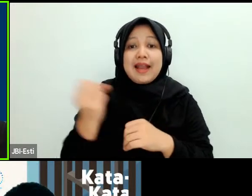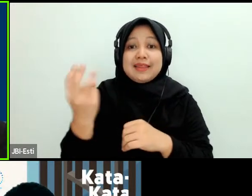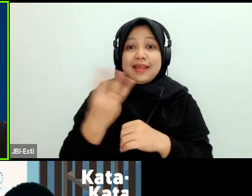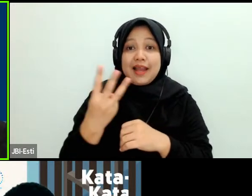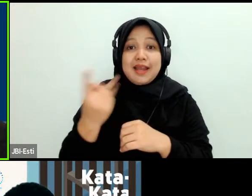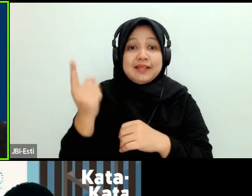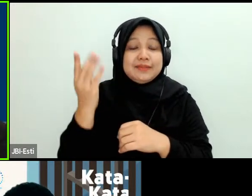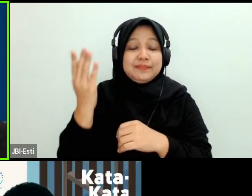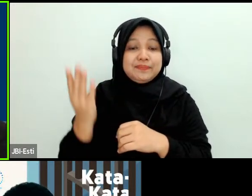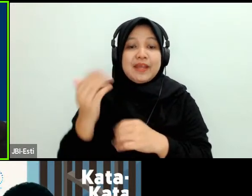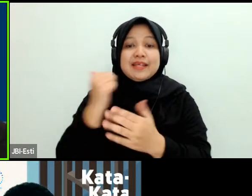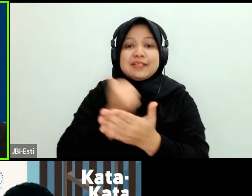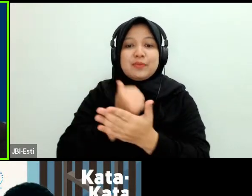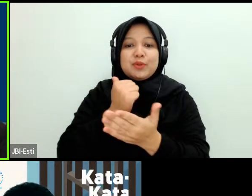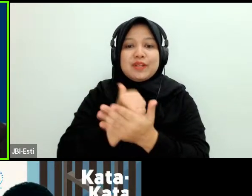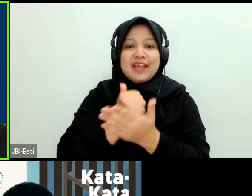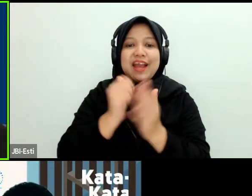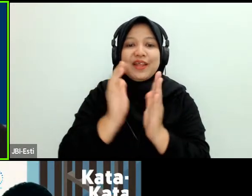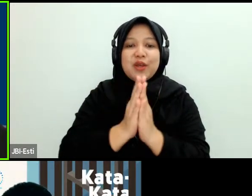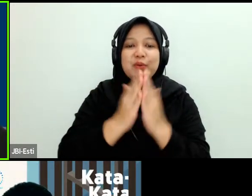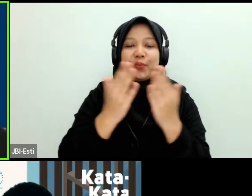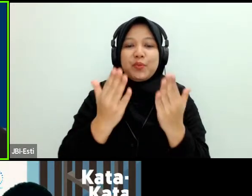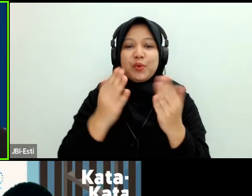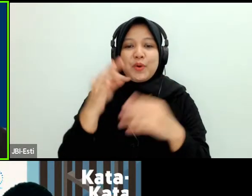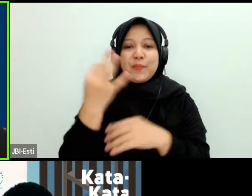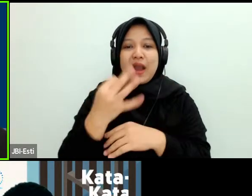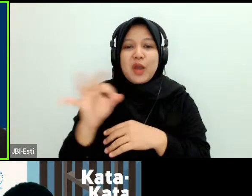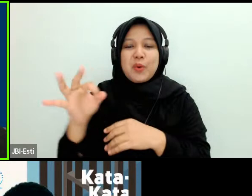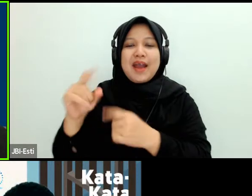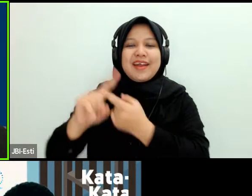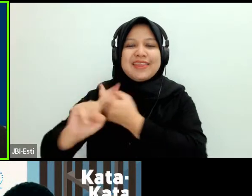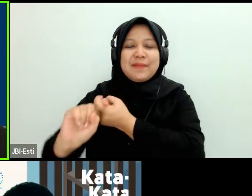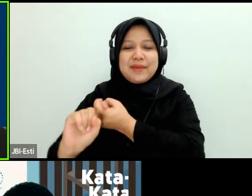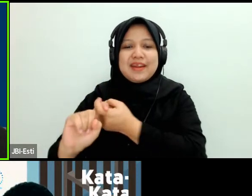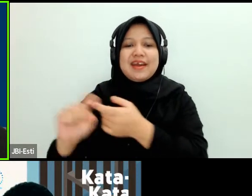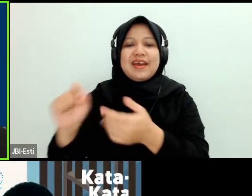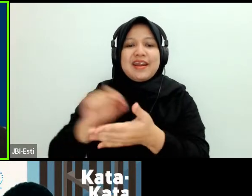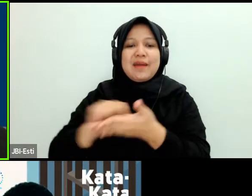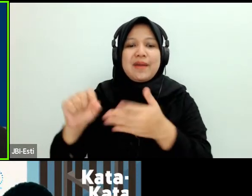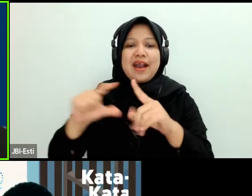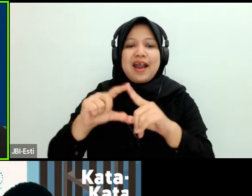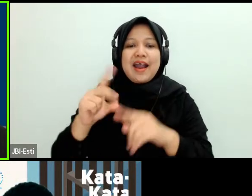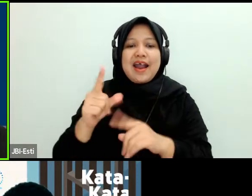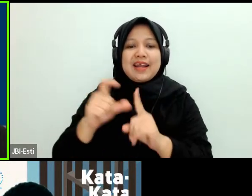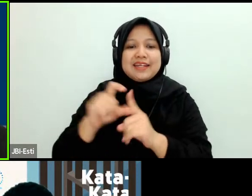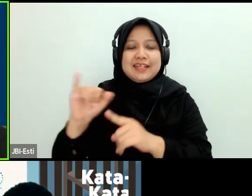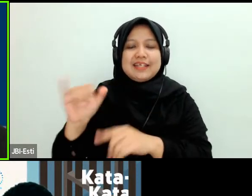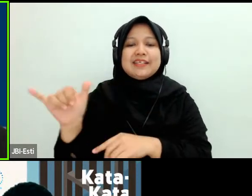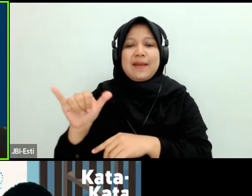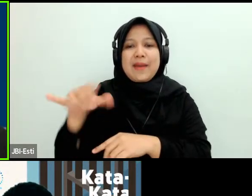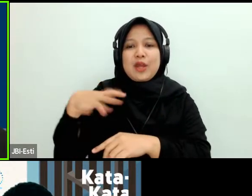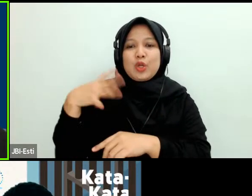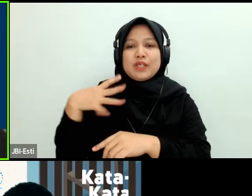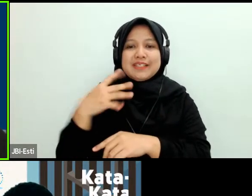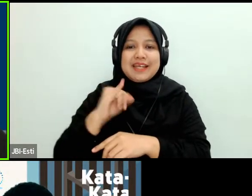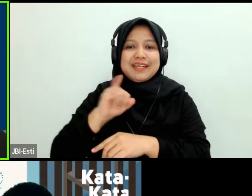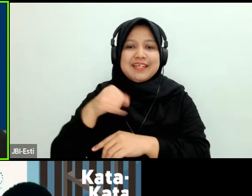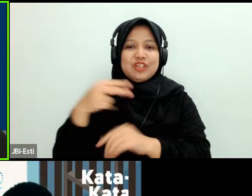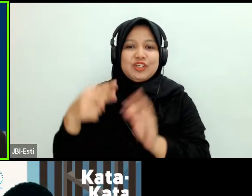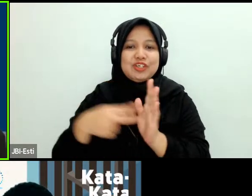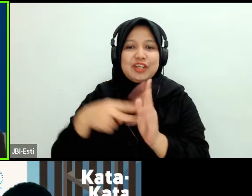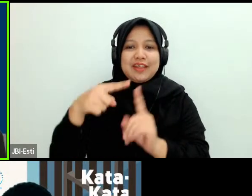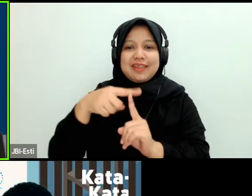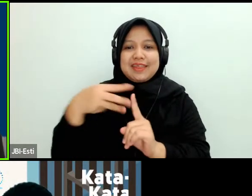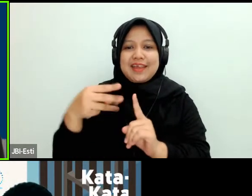Temennya temen tim pengajar di tentara juga beku nyari Yunanto judulnya Bermain rahasia map